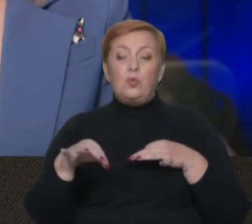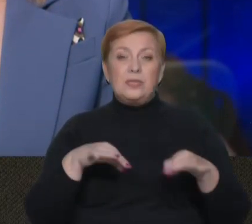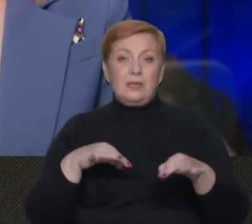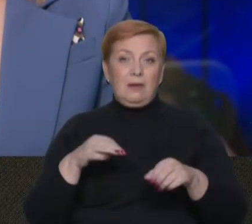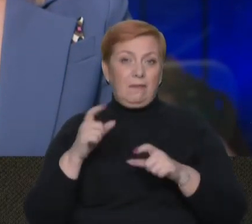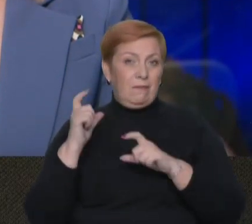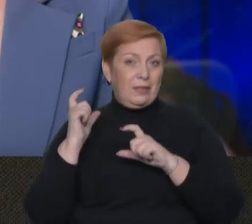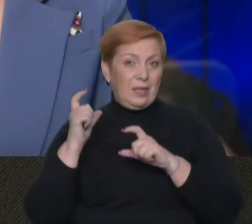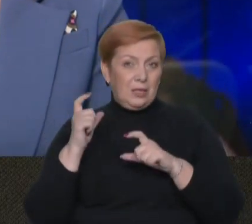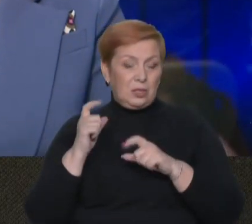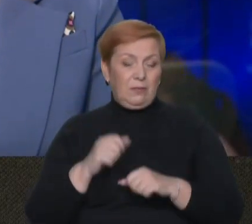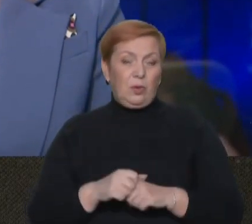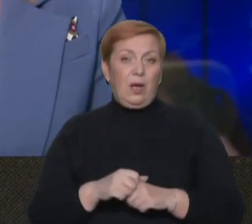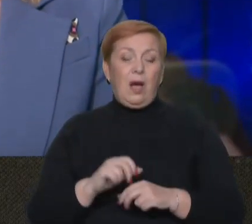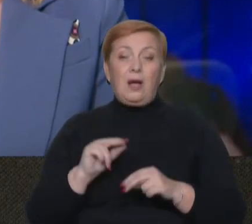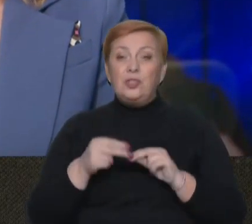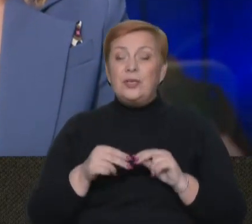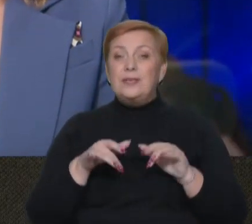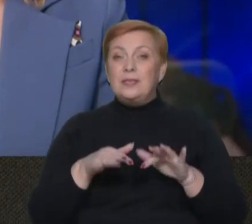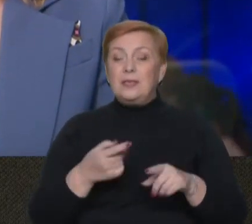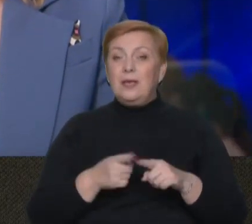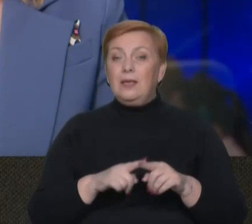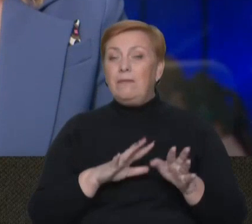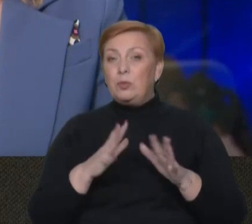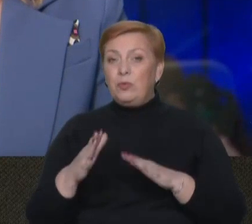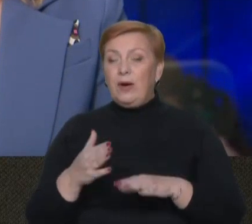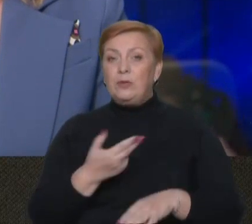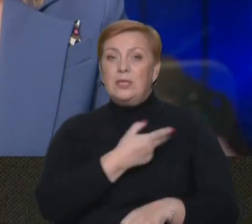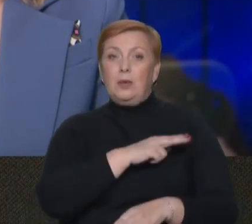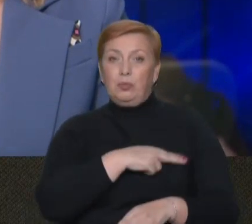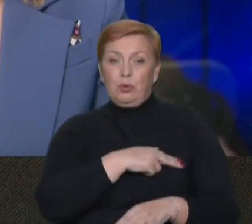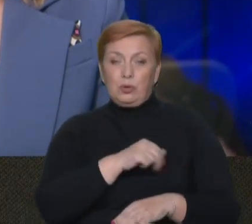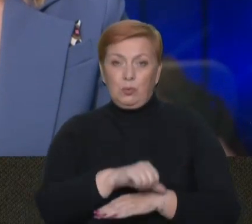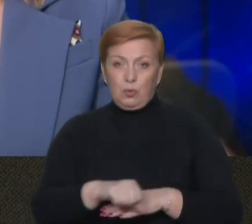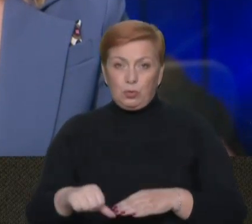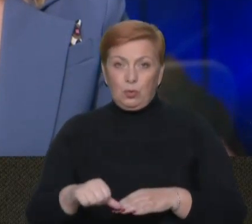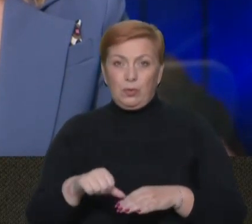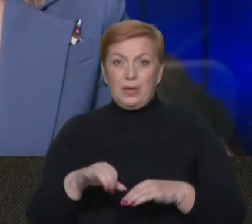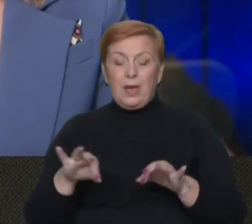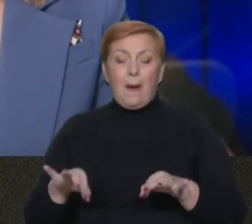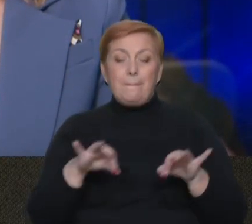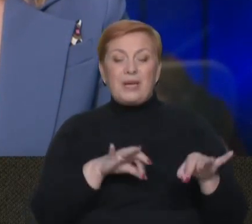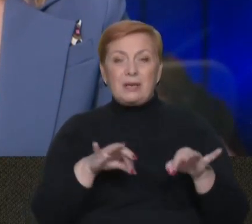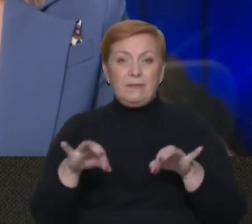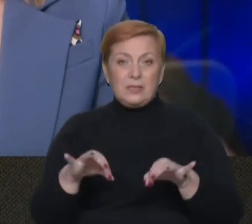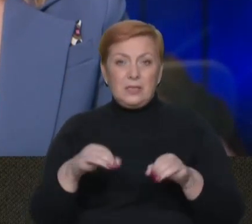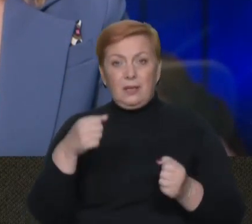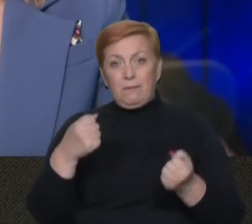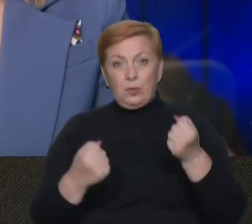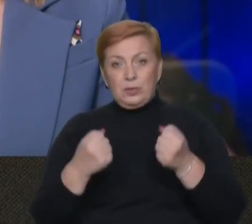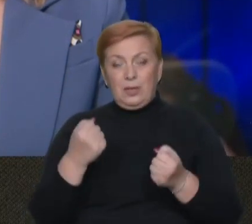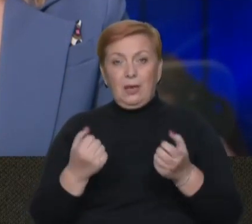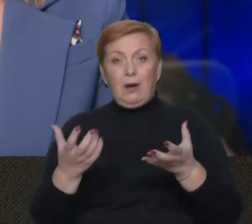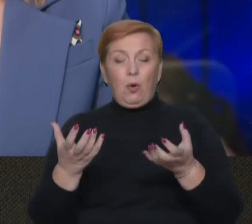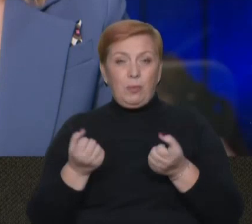дії які відбуваються на польському кордоні ее перевізники водії обрали для себе